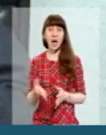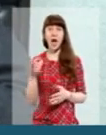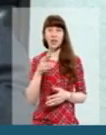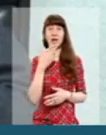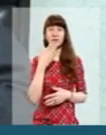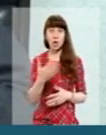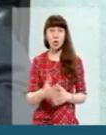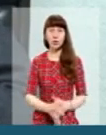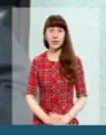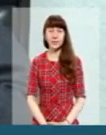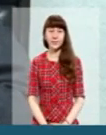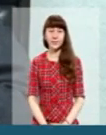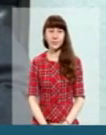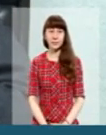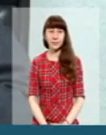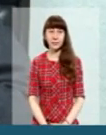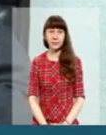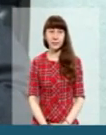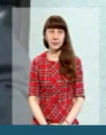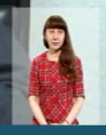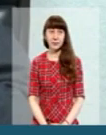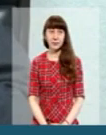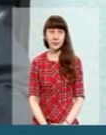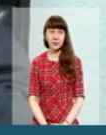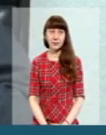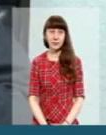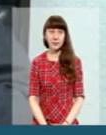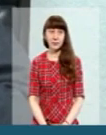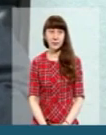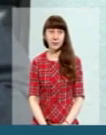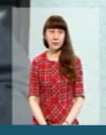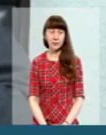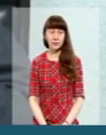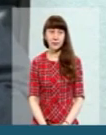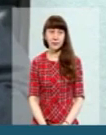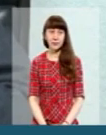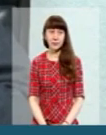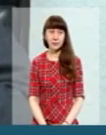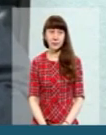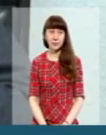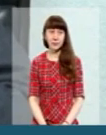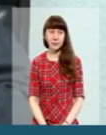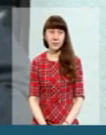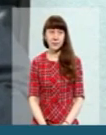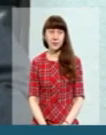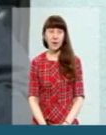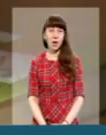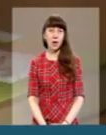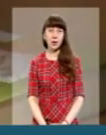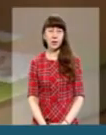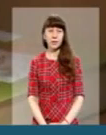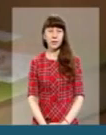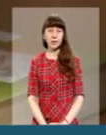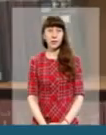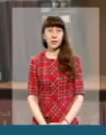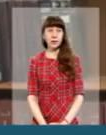міндетті. Журналистің еңбегі халықтың көз алдында. Сондықтан бұл еңбекті жазу маған оңай келген жоқ.